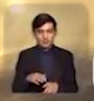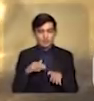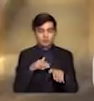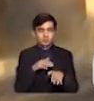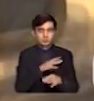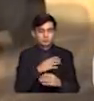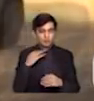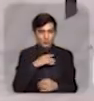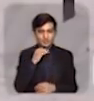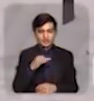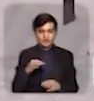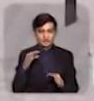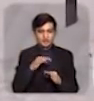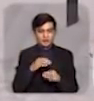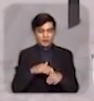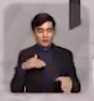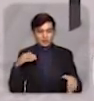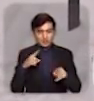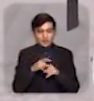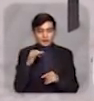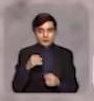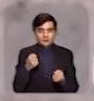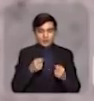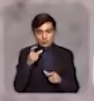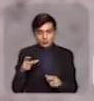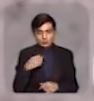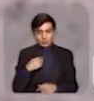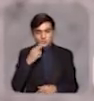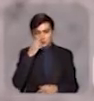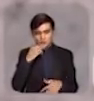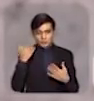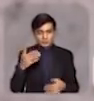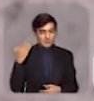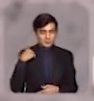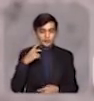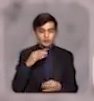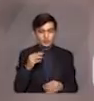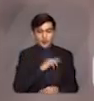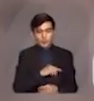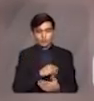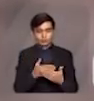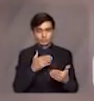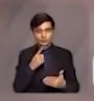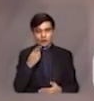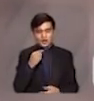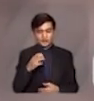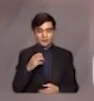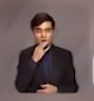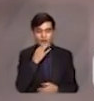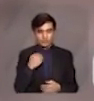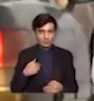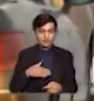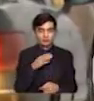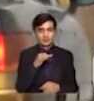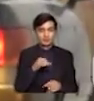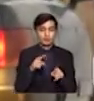тұрған көліктердің санында шек жоқ. Жүргізушілер кептеліске етіміз үйренгелі қашан дейді. Жұмысқа 1 сағат бұрын шығатын көлік иелері